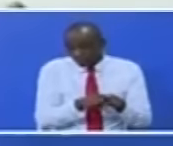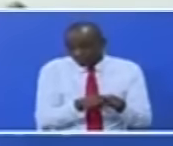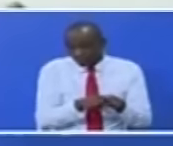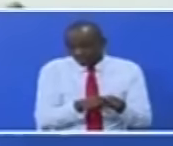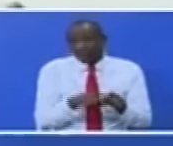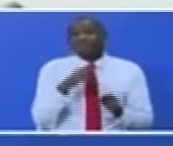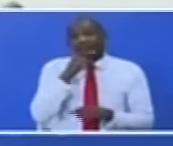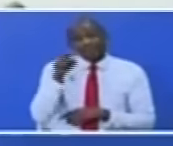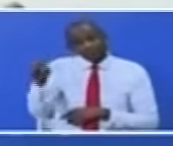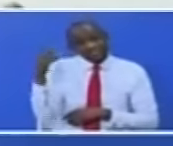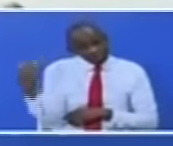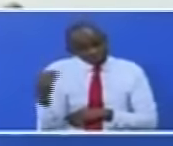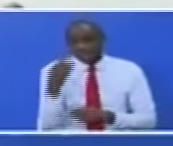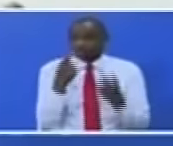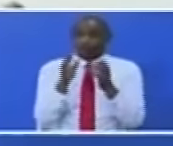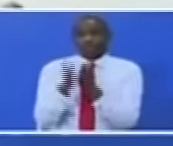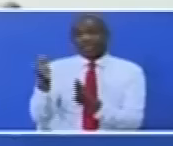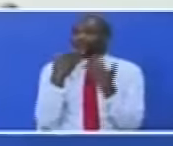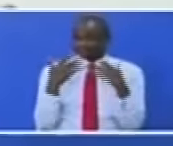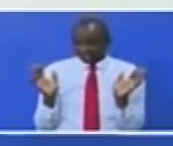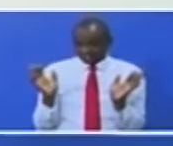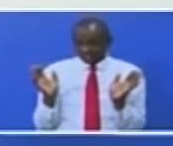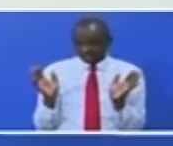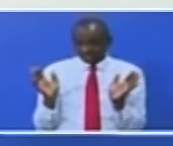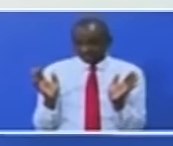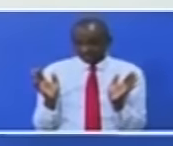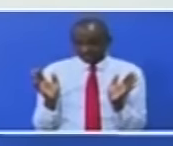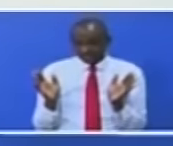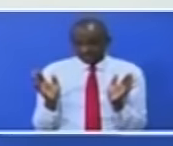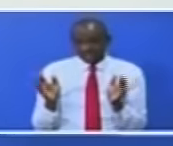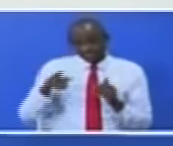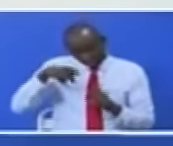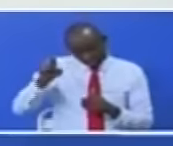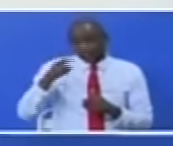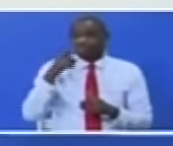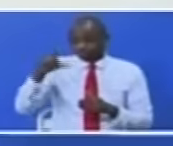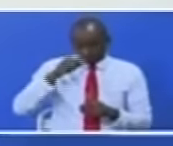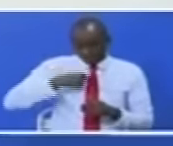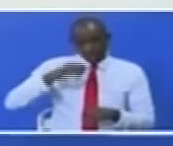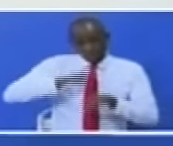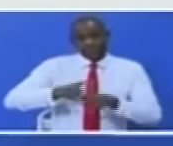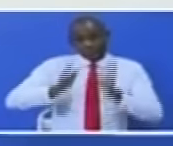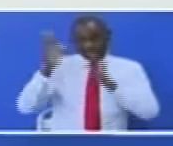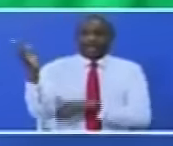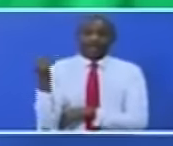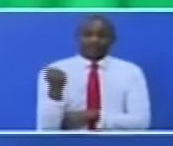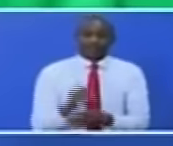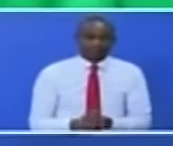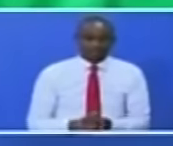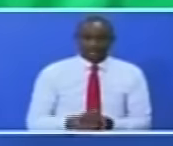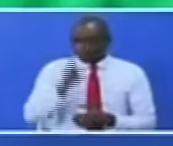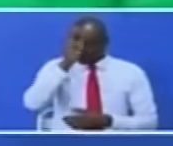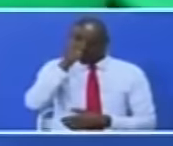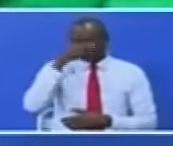pia baba ya hao watoto pia nimeongea na yeye. Na pia yeye ameniahidi ya kwamba na atakuja. The police